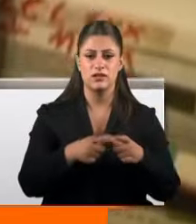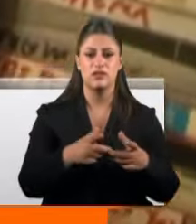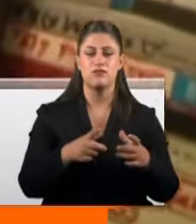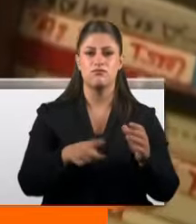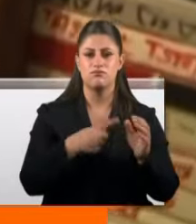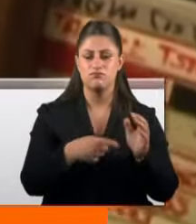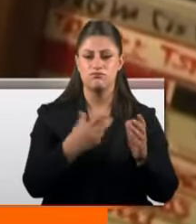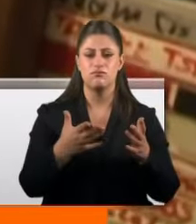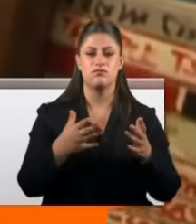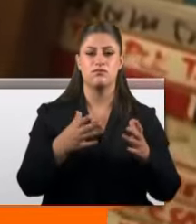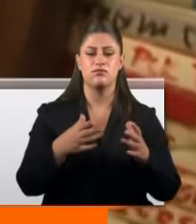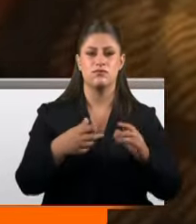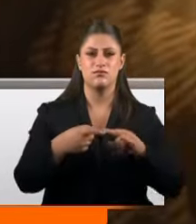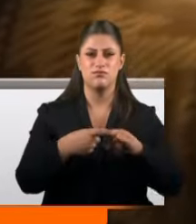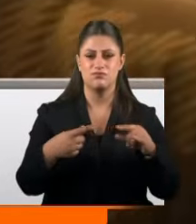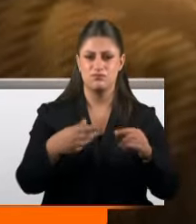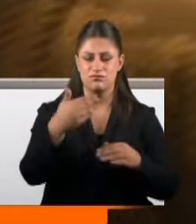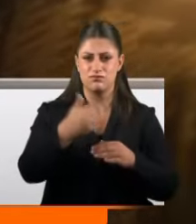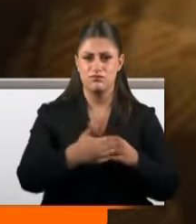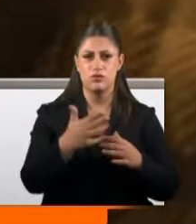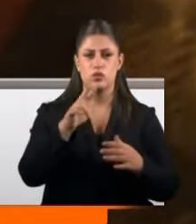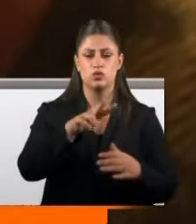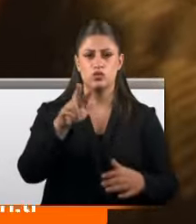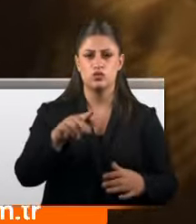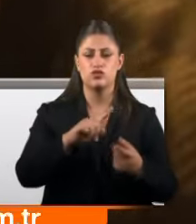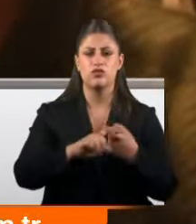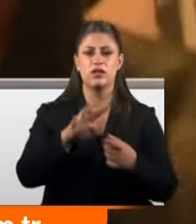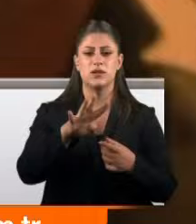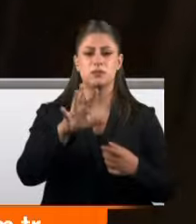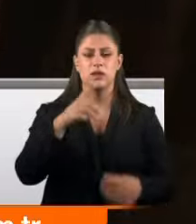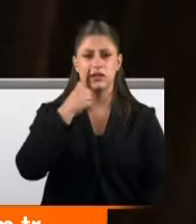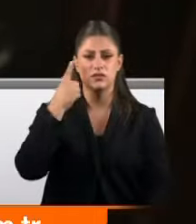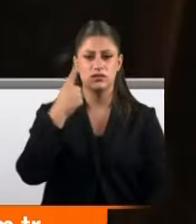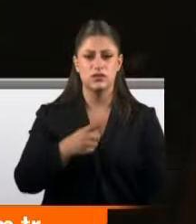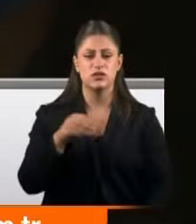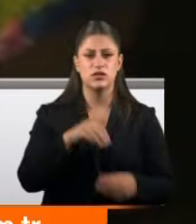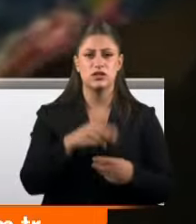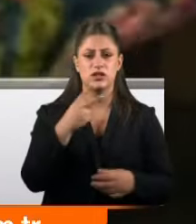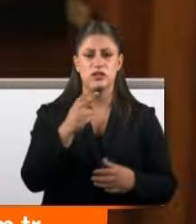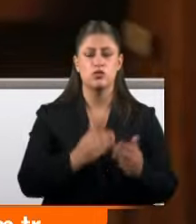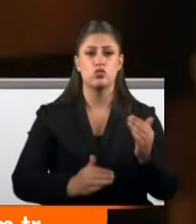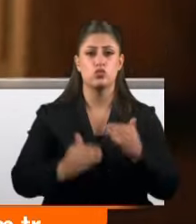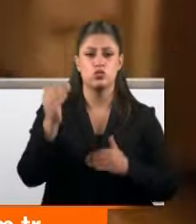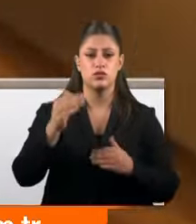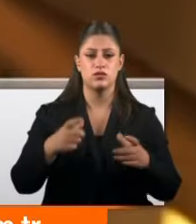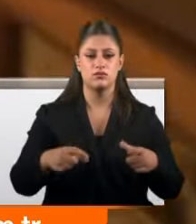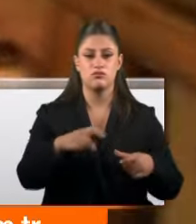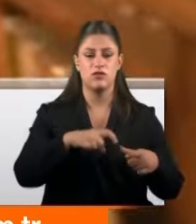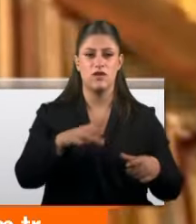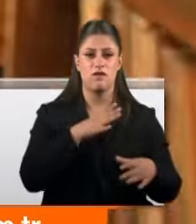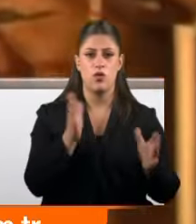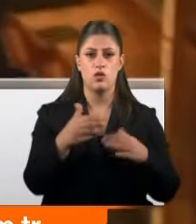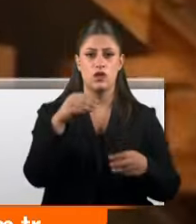ve kartuş kaset koleksiyonları var. 33'lük ve 45'lik dahil olmak üzere 2000'in üzerinde plağımız var. Odanın her